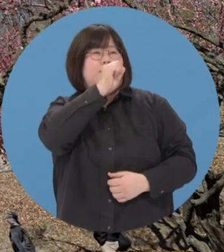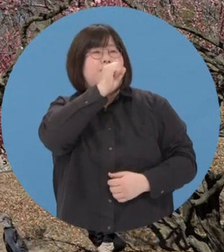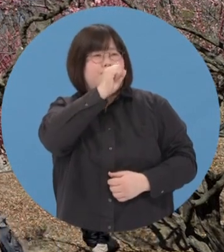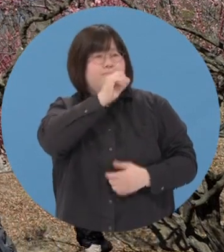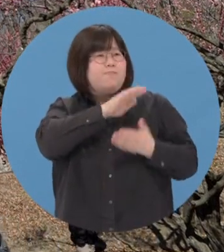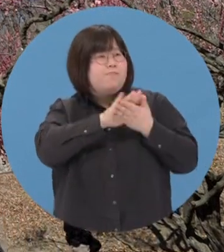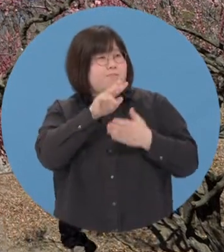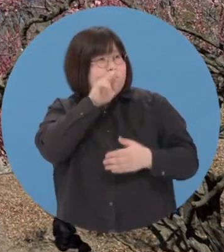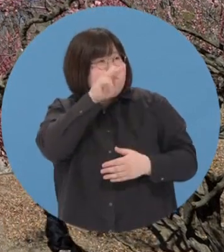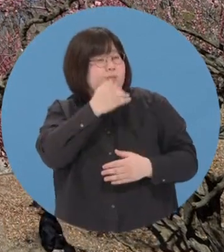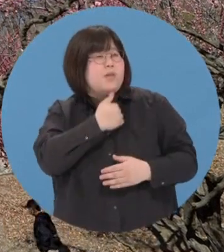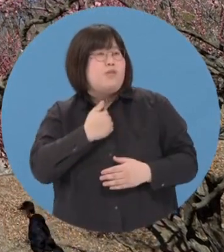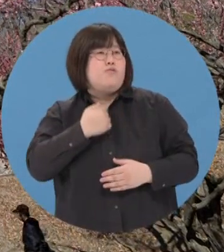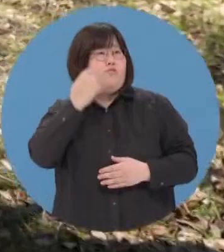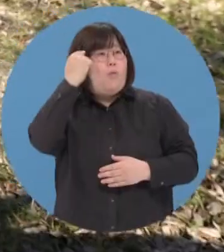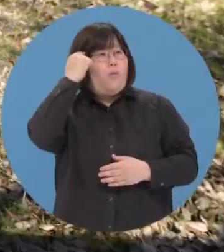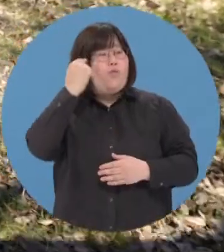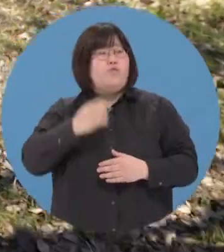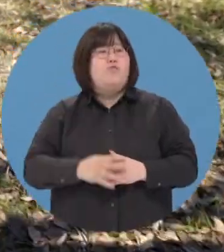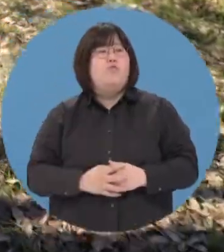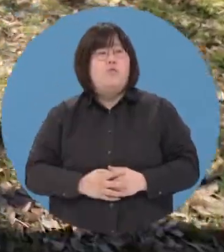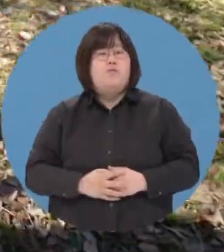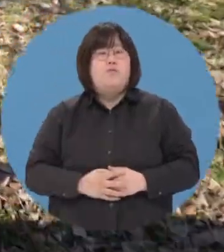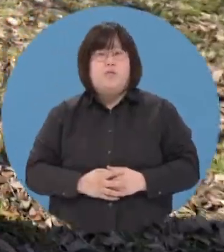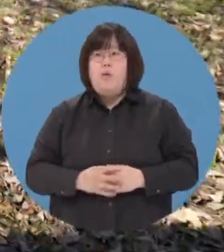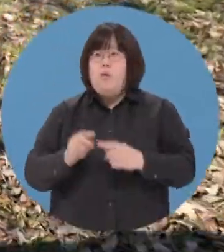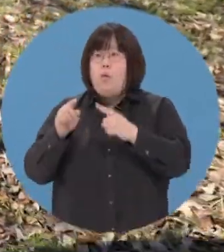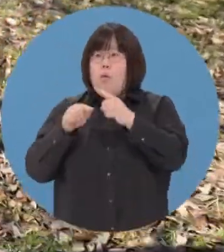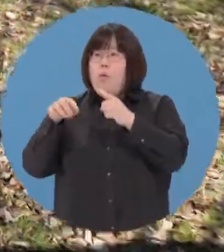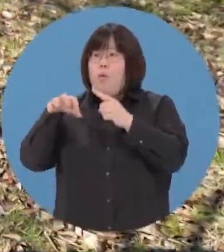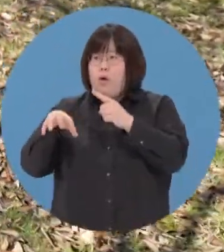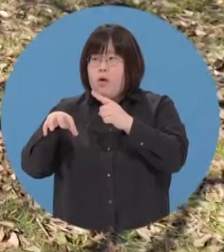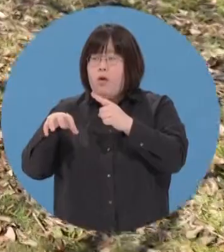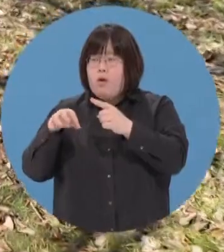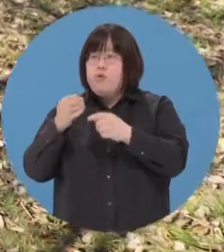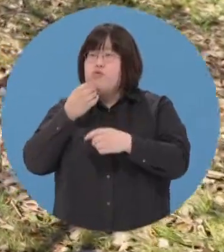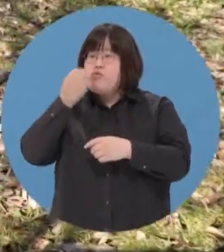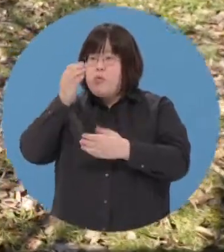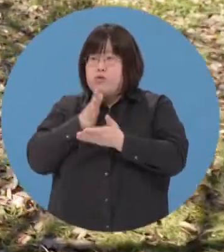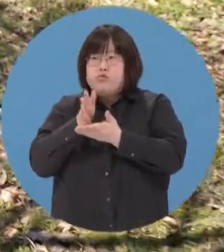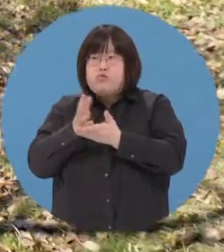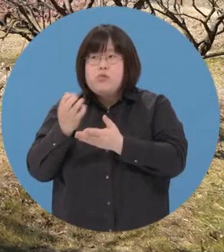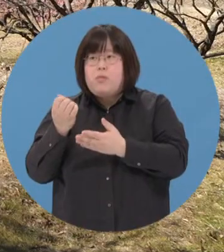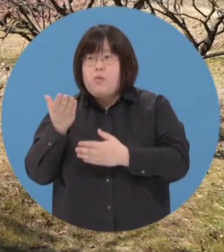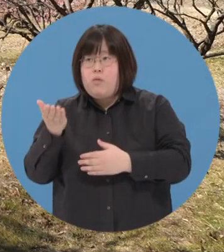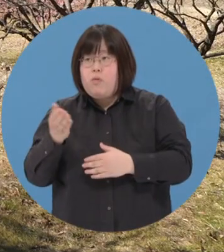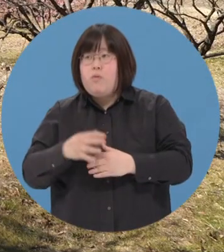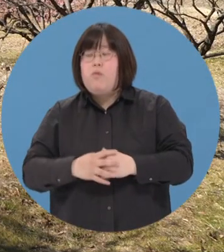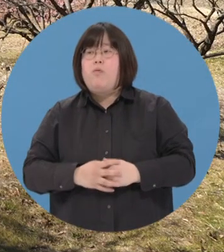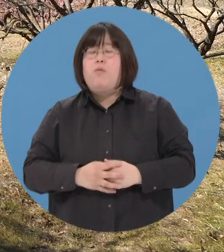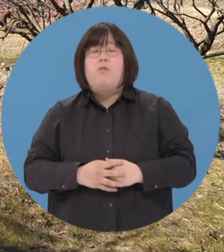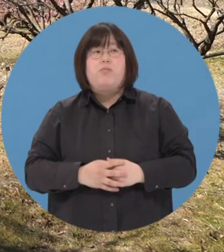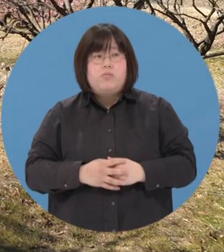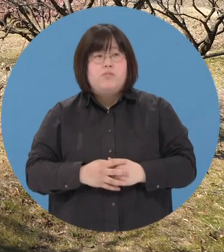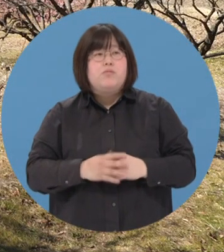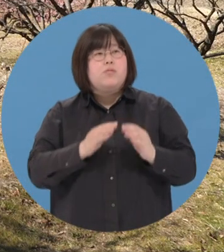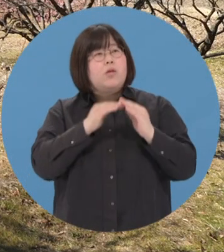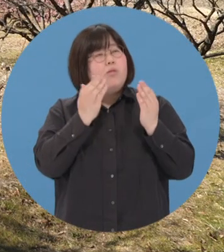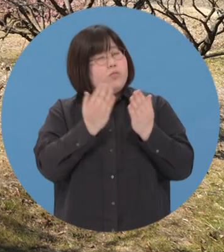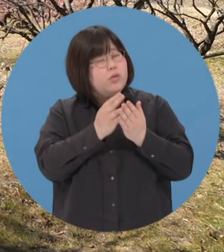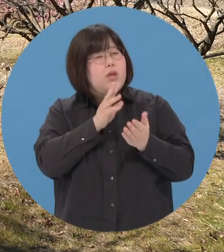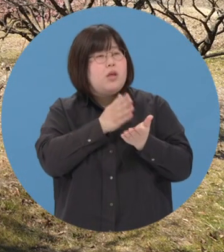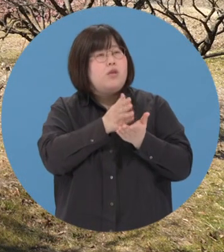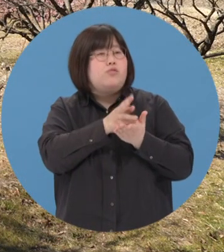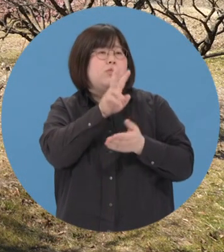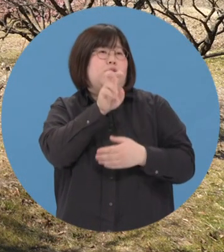すごい綺麗に見れると思います。 この公園には何種類ぐらいの梅が植えられてるんですか？ 全部で約20種類、本